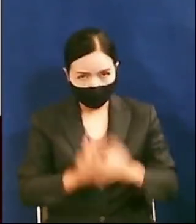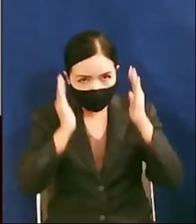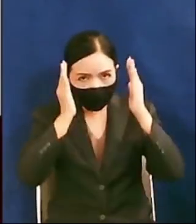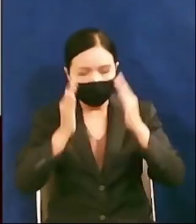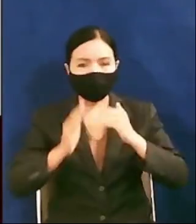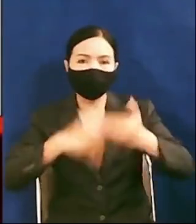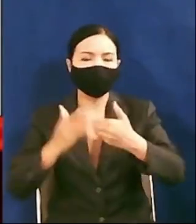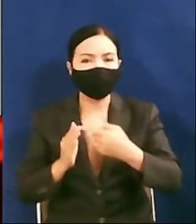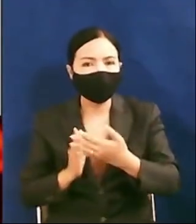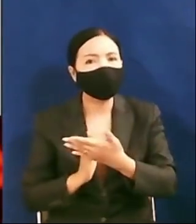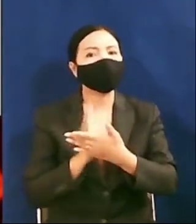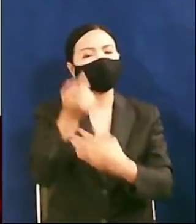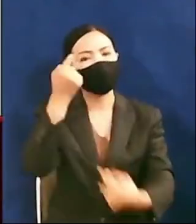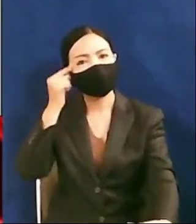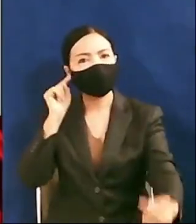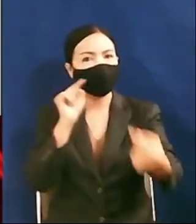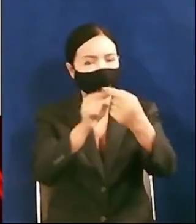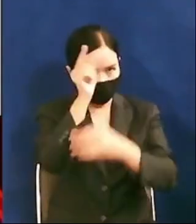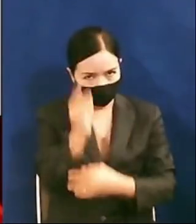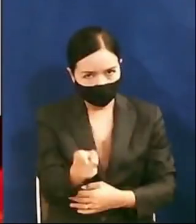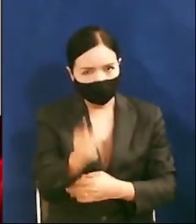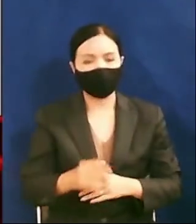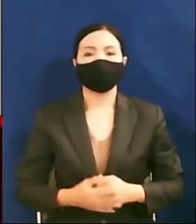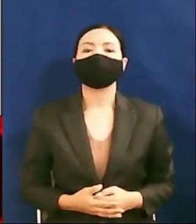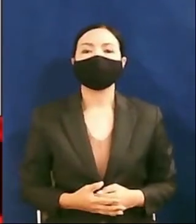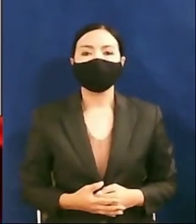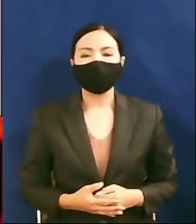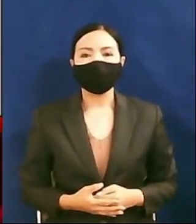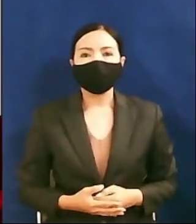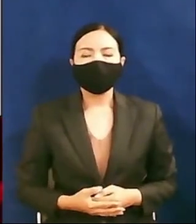ผลนะครับตามวัตถุประสงค์อย่างแท้จริงนะครับ